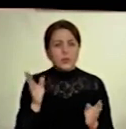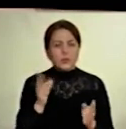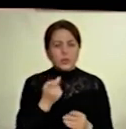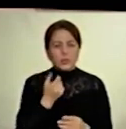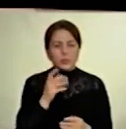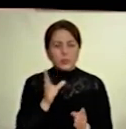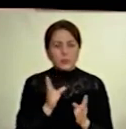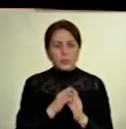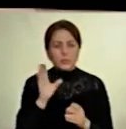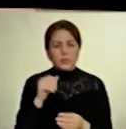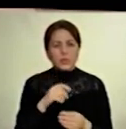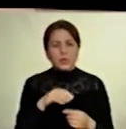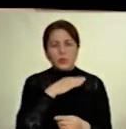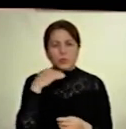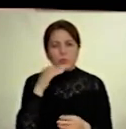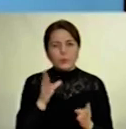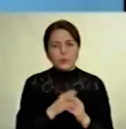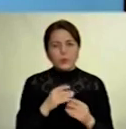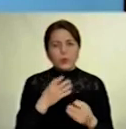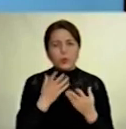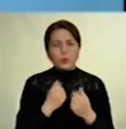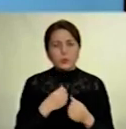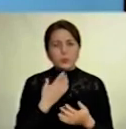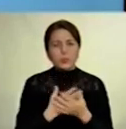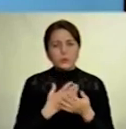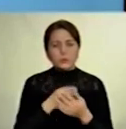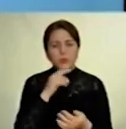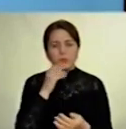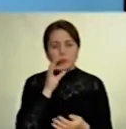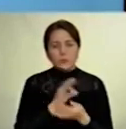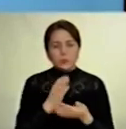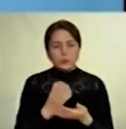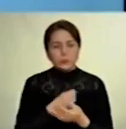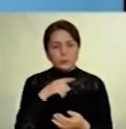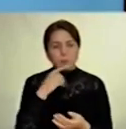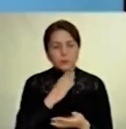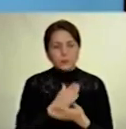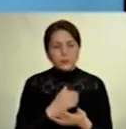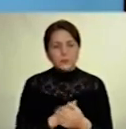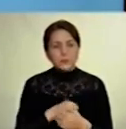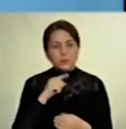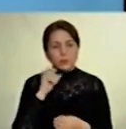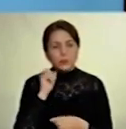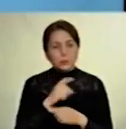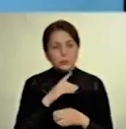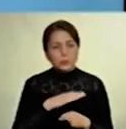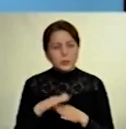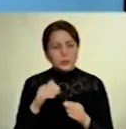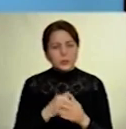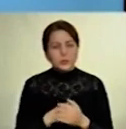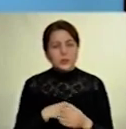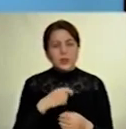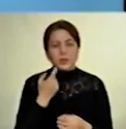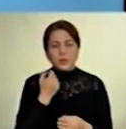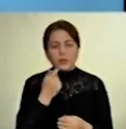va ortig'i bilan olingan taxribiy qiymatlarini toping deyilmoqda. Demek bu topshiriqni bajarishda